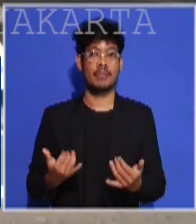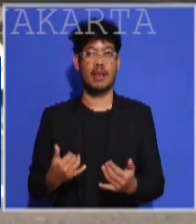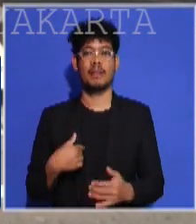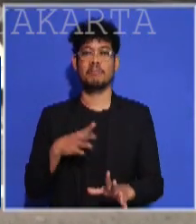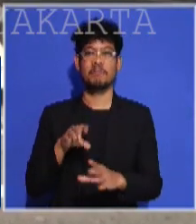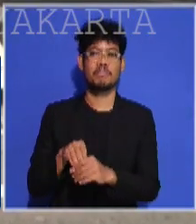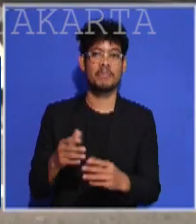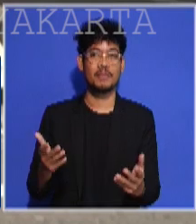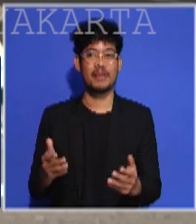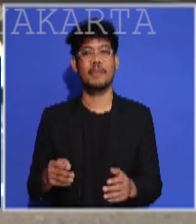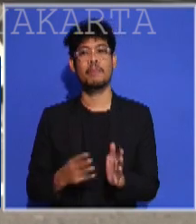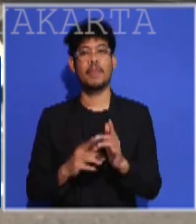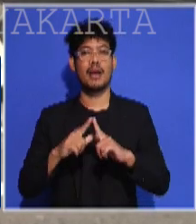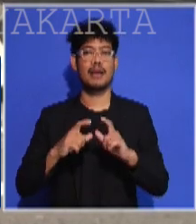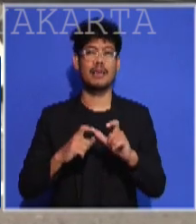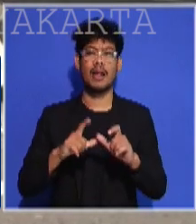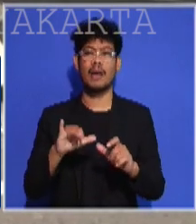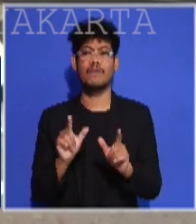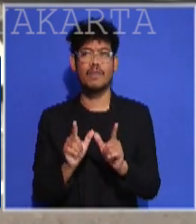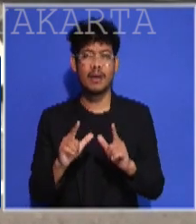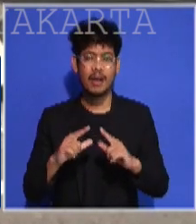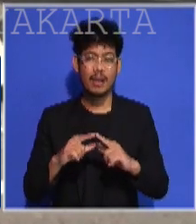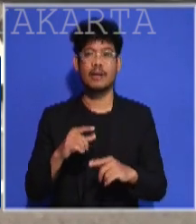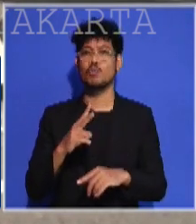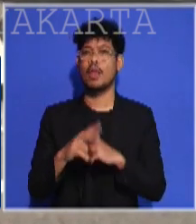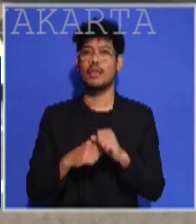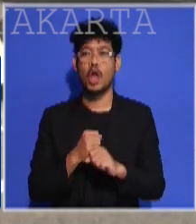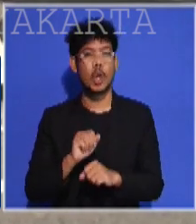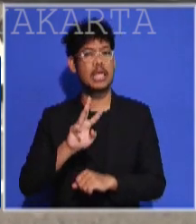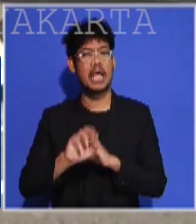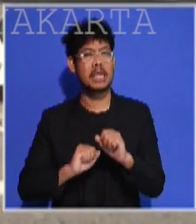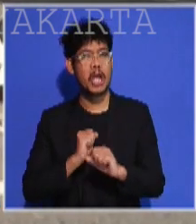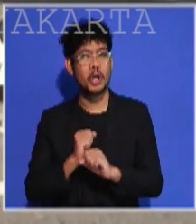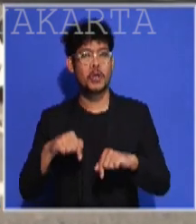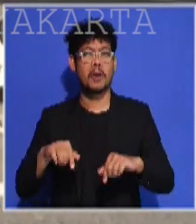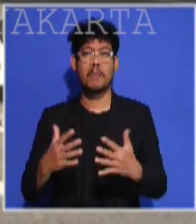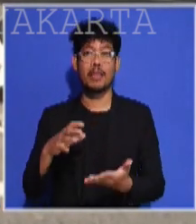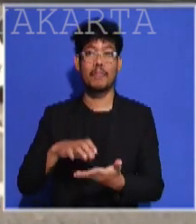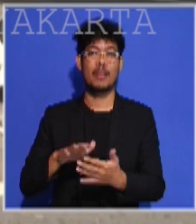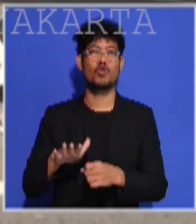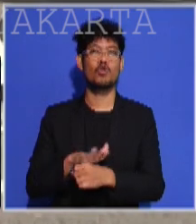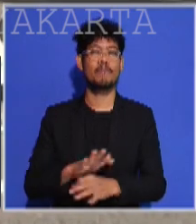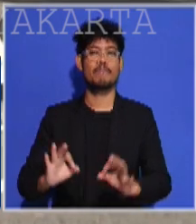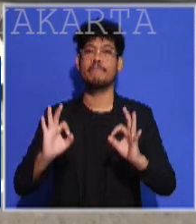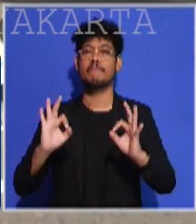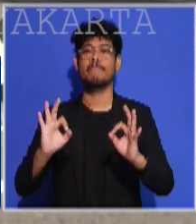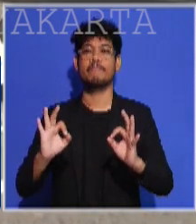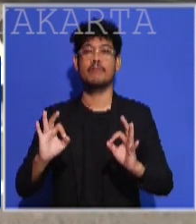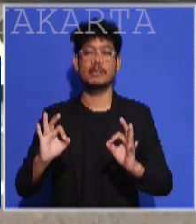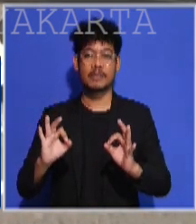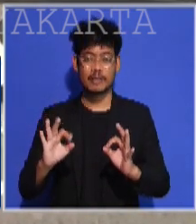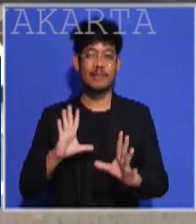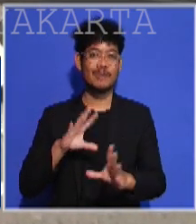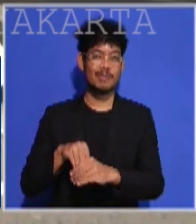mas sudah hampir 23 tahunan Dan itu menjadi wadah buat saya untuk pangan usaha dan